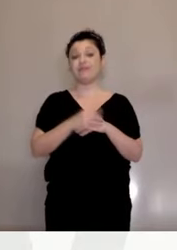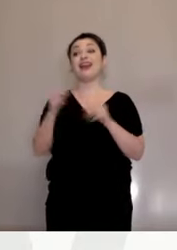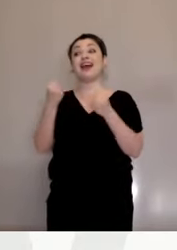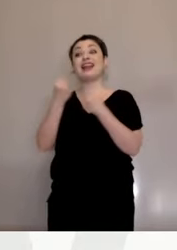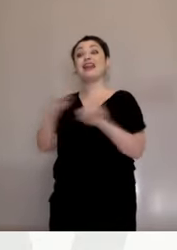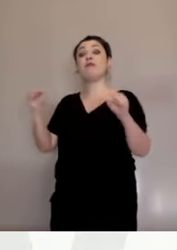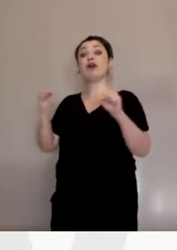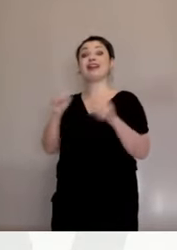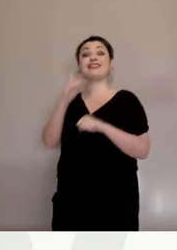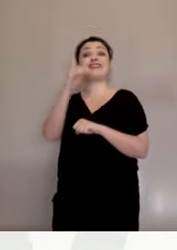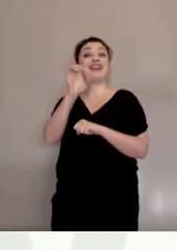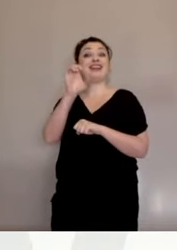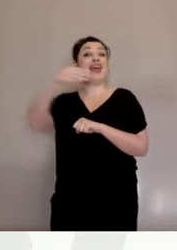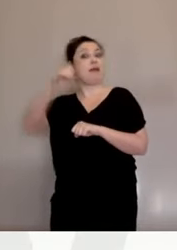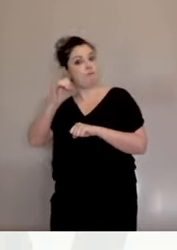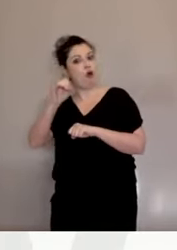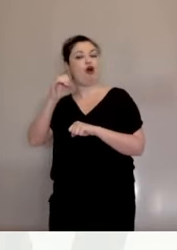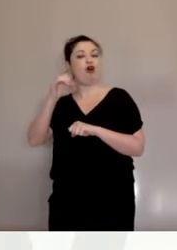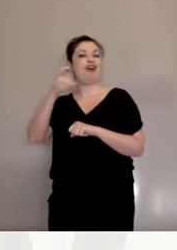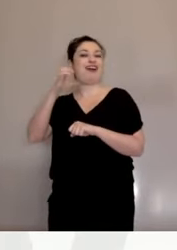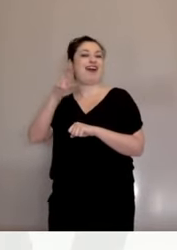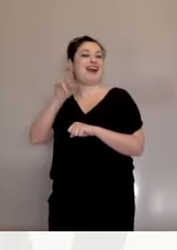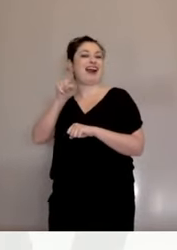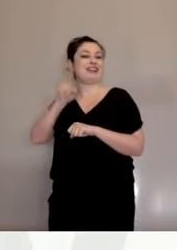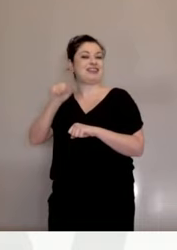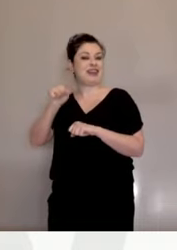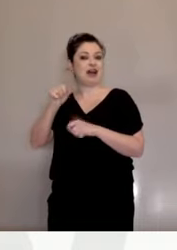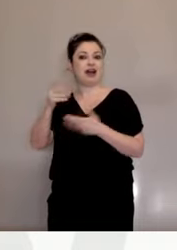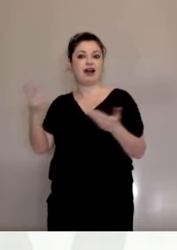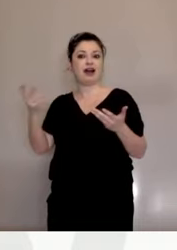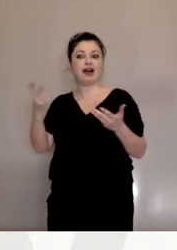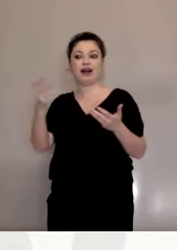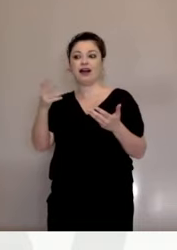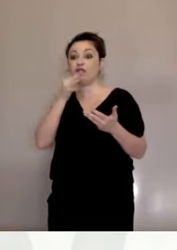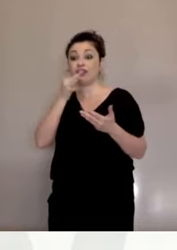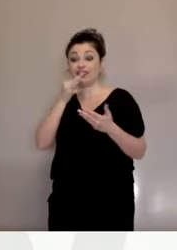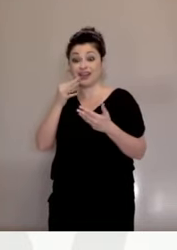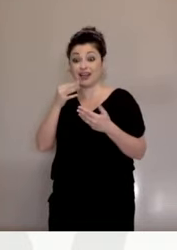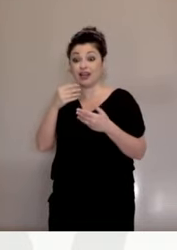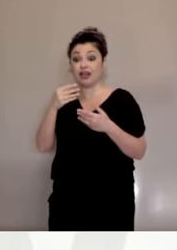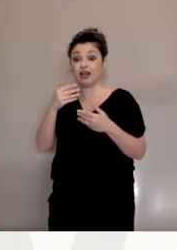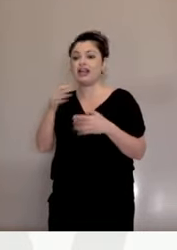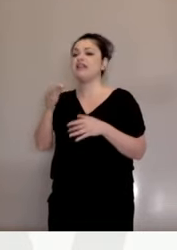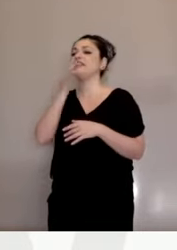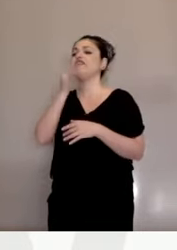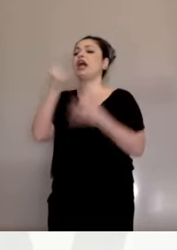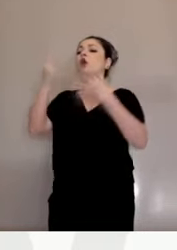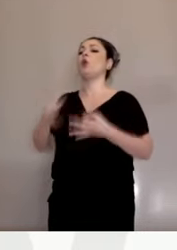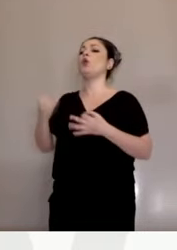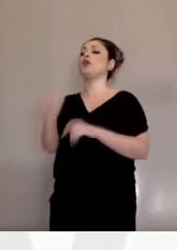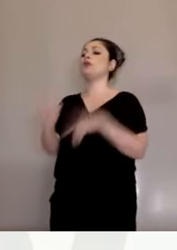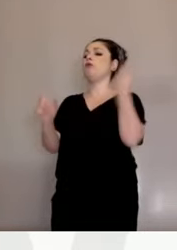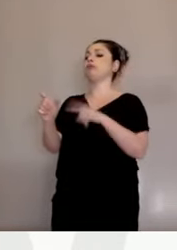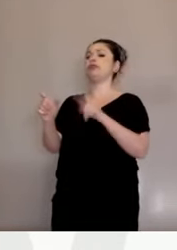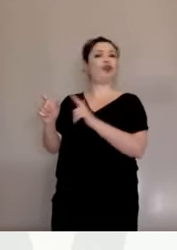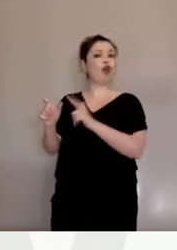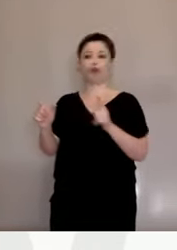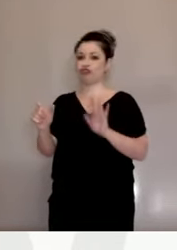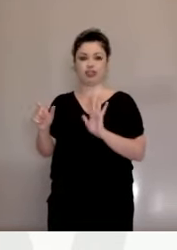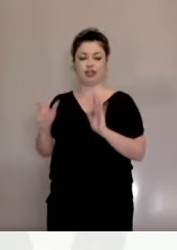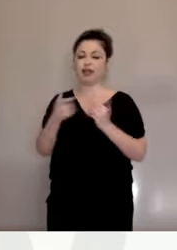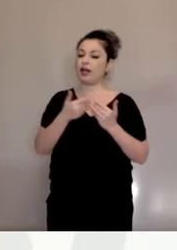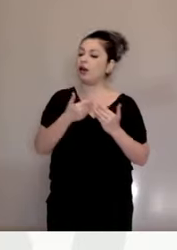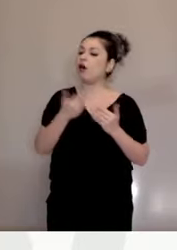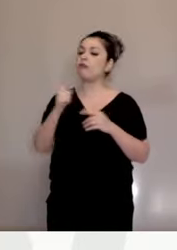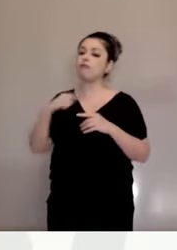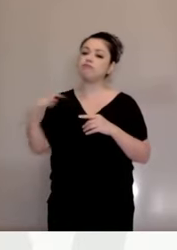Democrazia vuol dire niente significato finale, ma siamo insieme